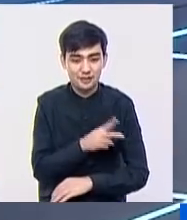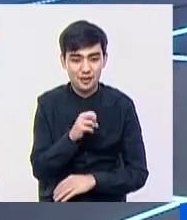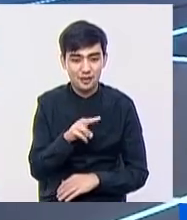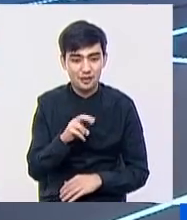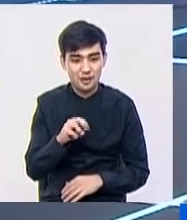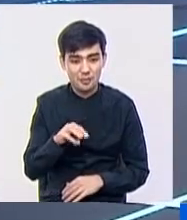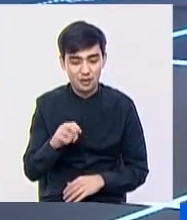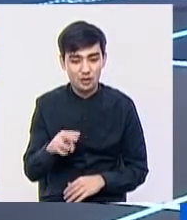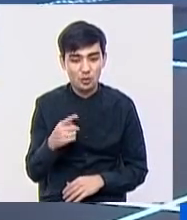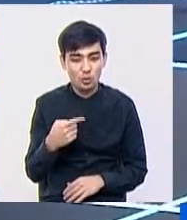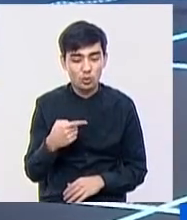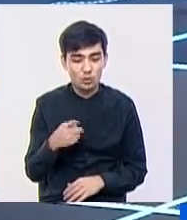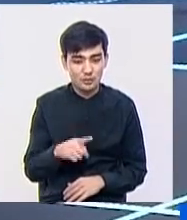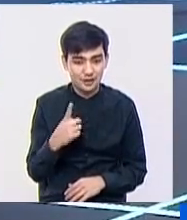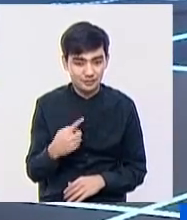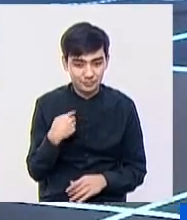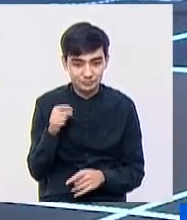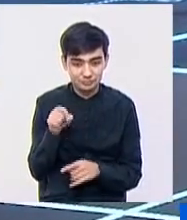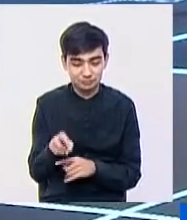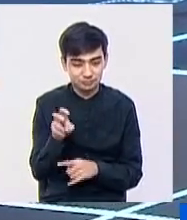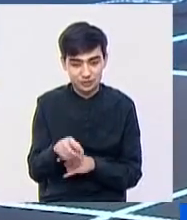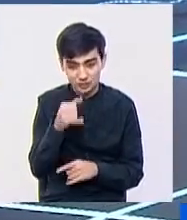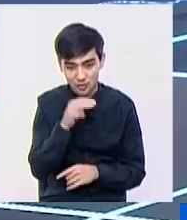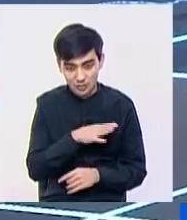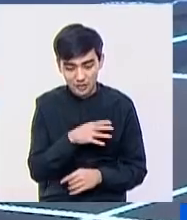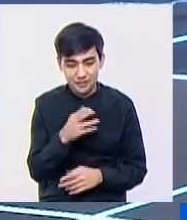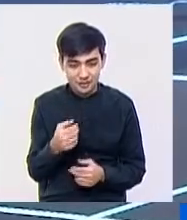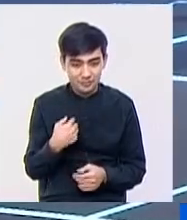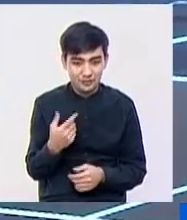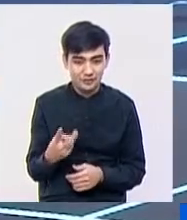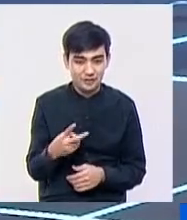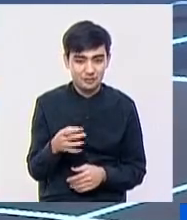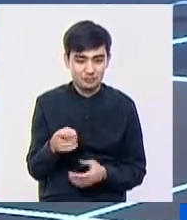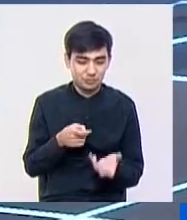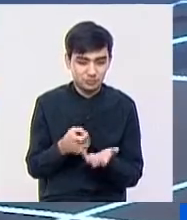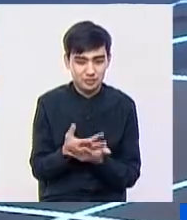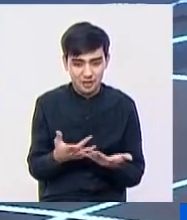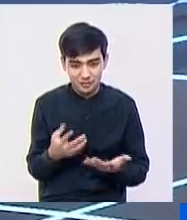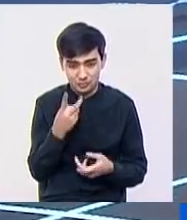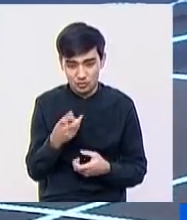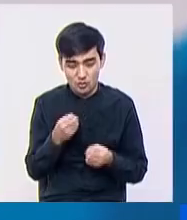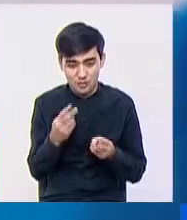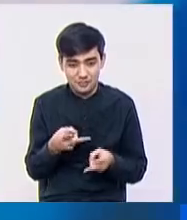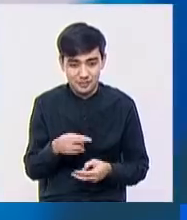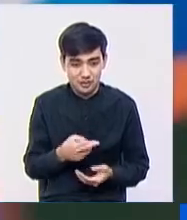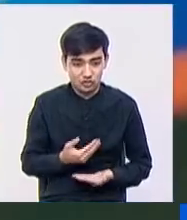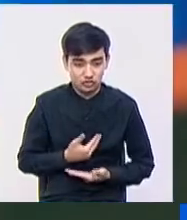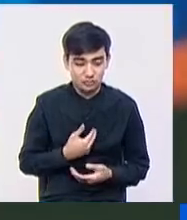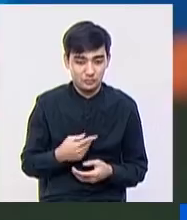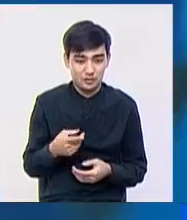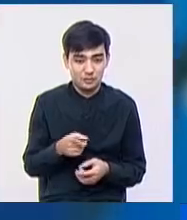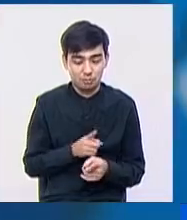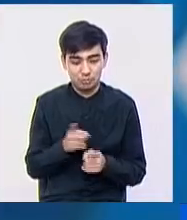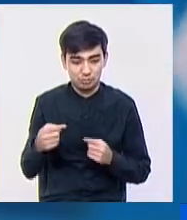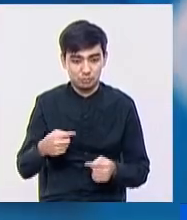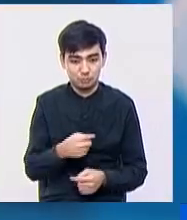1. Вот. Ребята сталкивались, ну, с чем? С перестрелками, то есть это все опасно для жизни, да? Шальная пуля, она, как